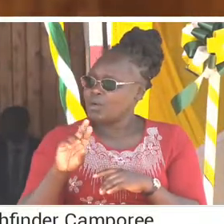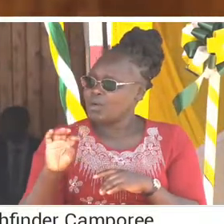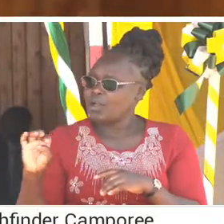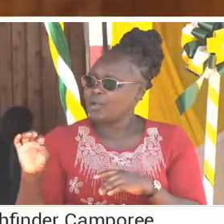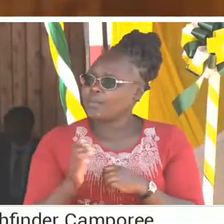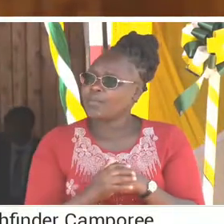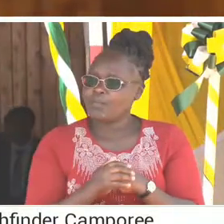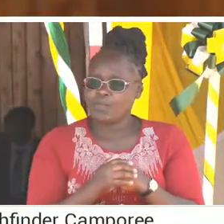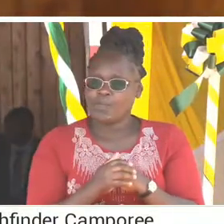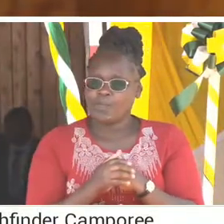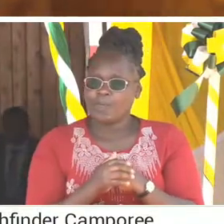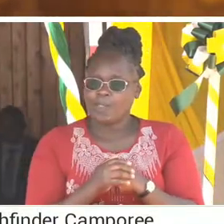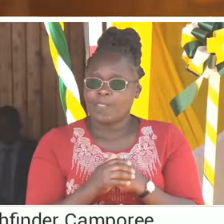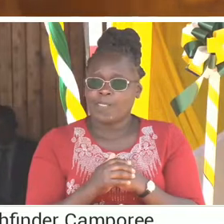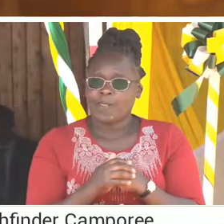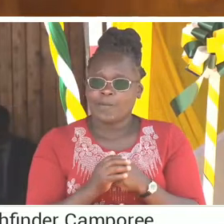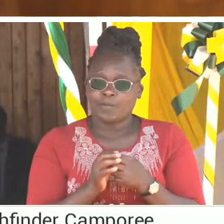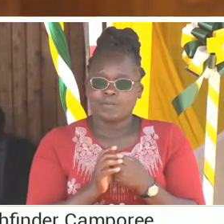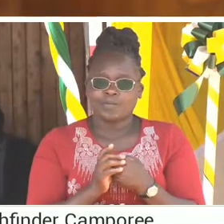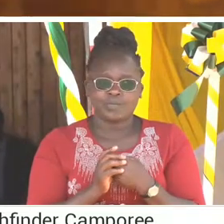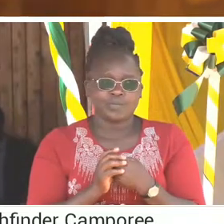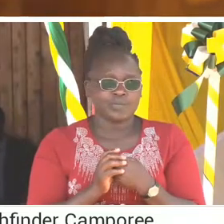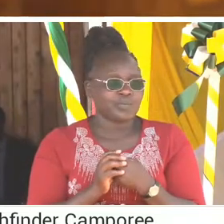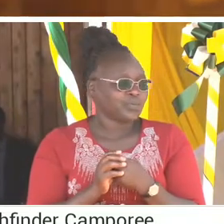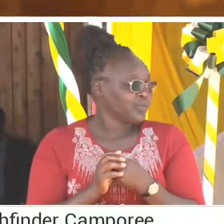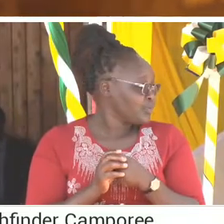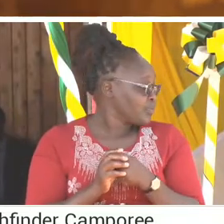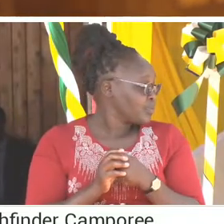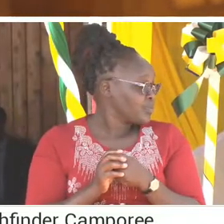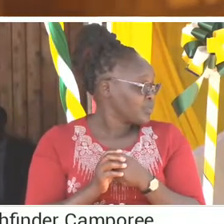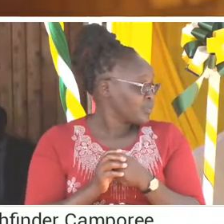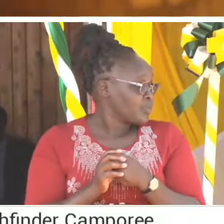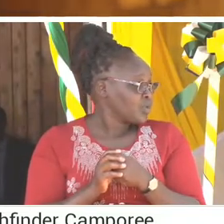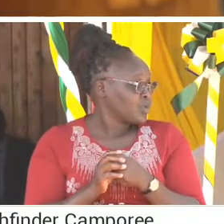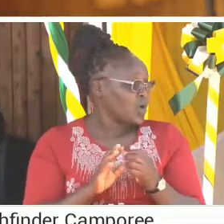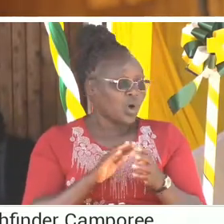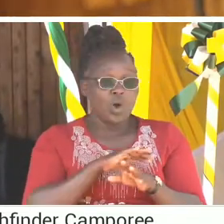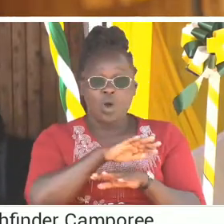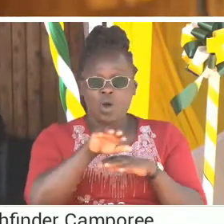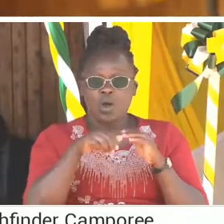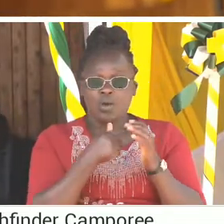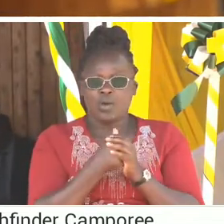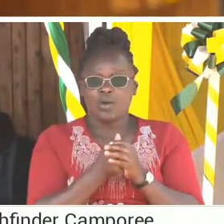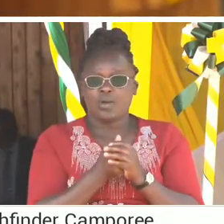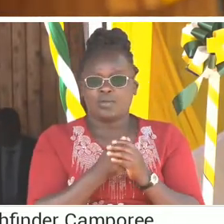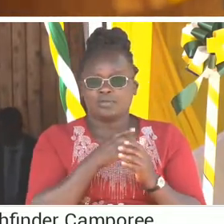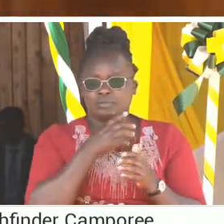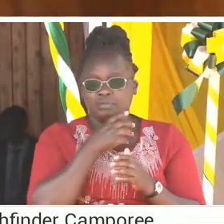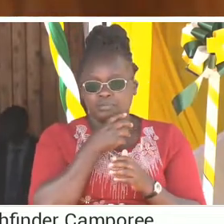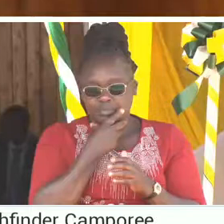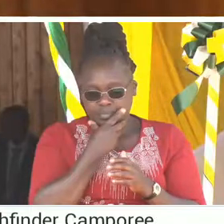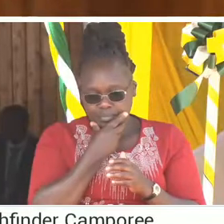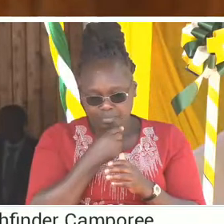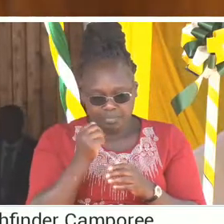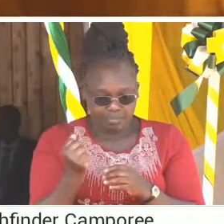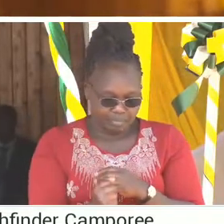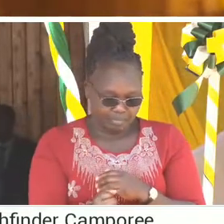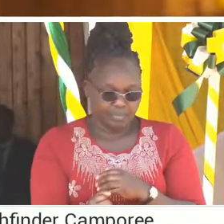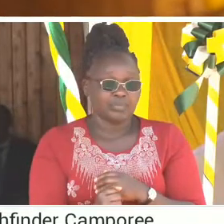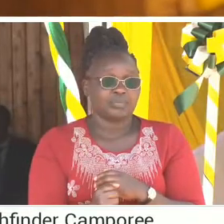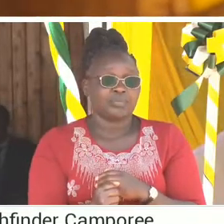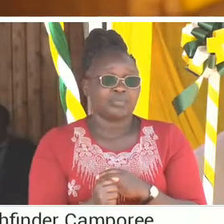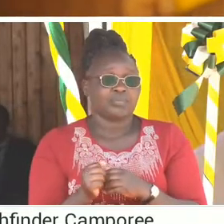wote, hawa ndio viongozi ya ngazi ya chini. Wazee wa makanisa kama muko